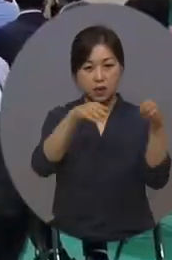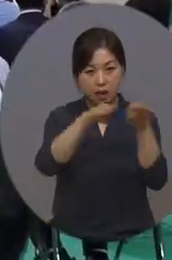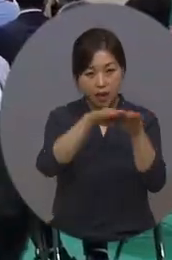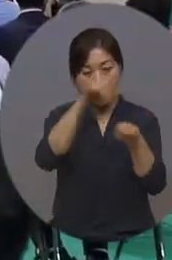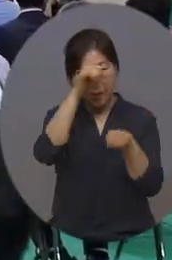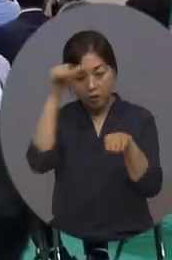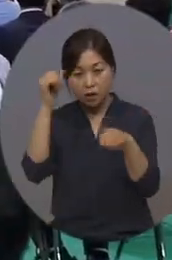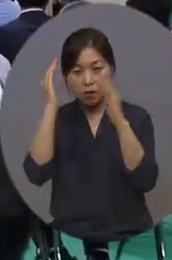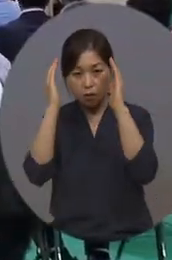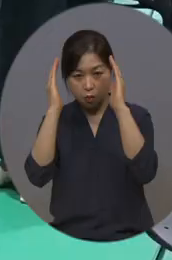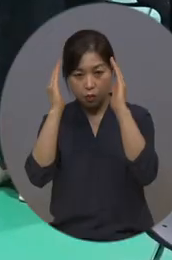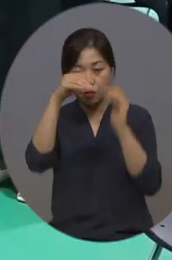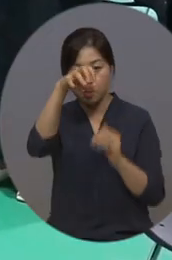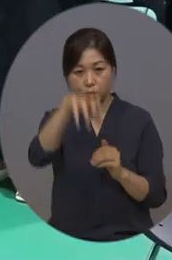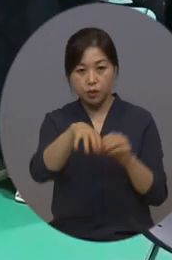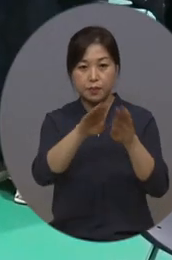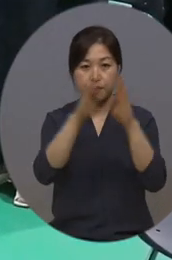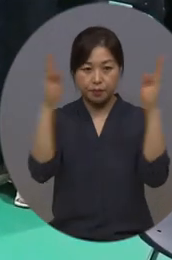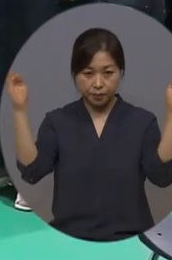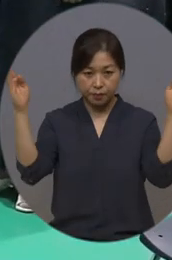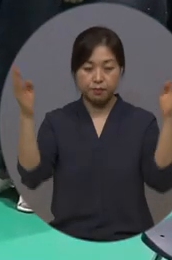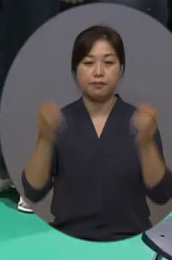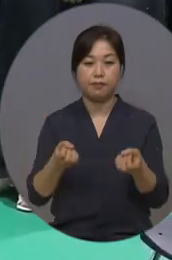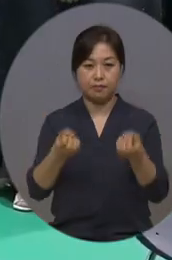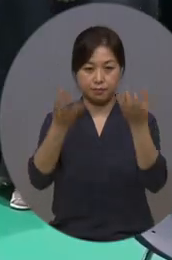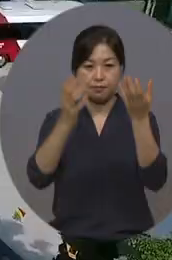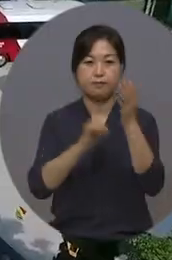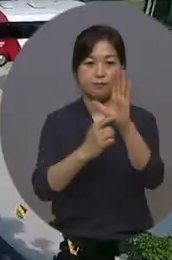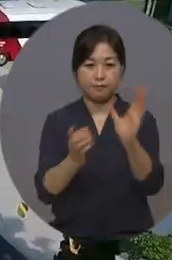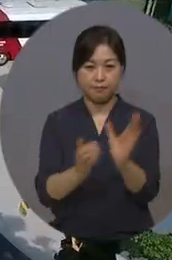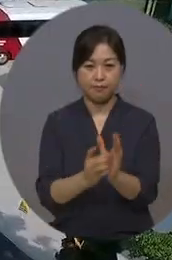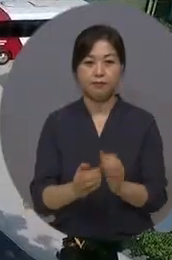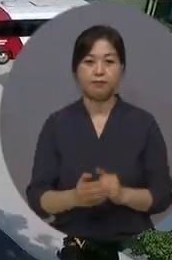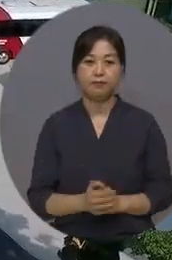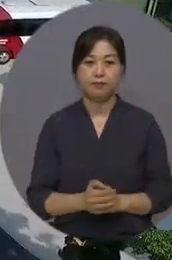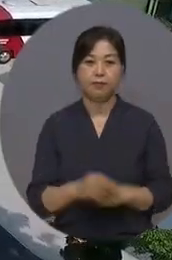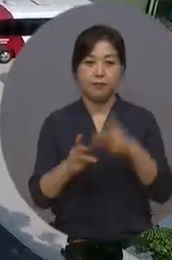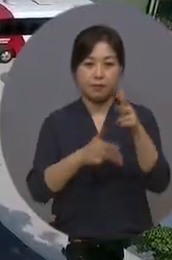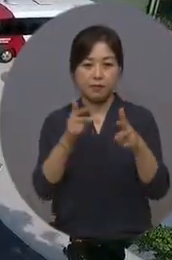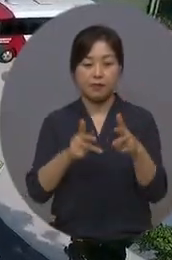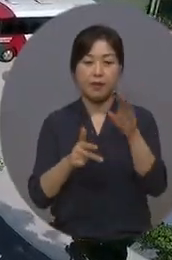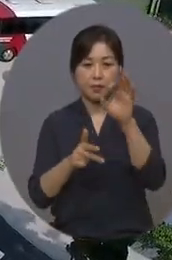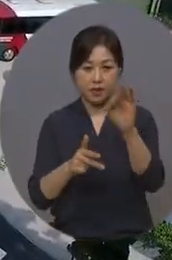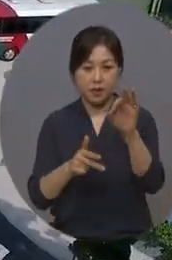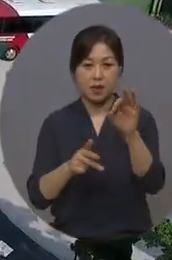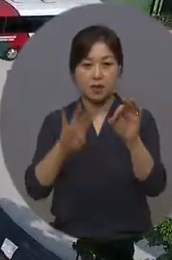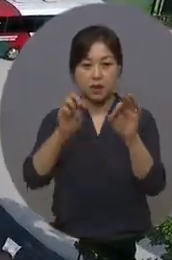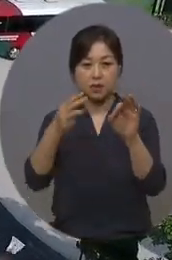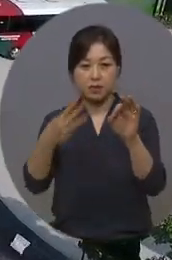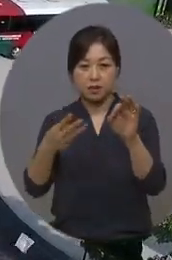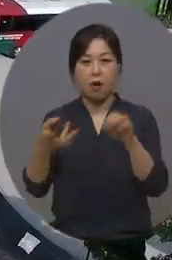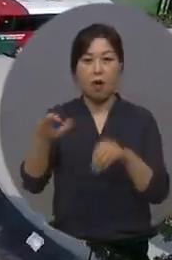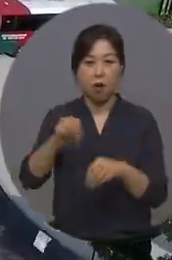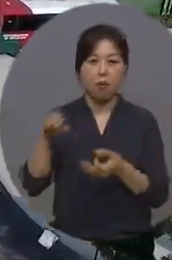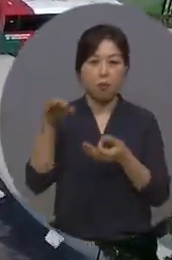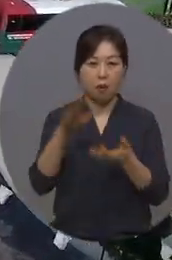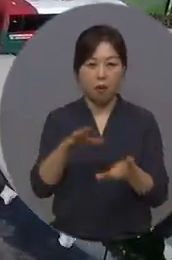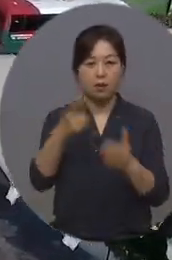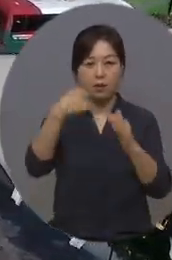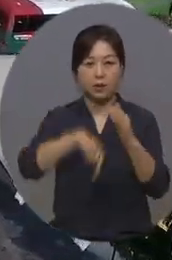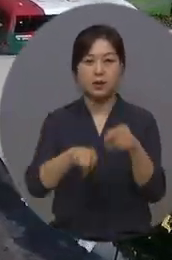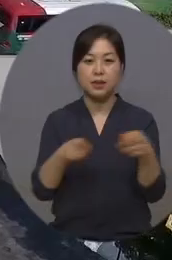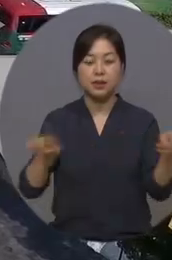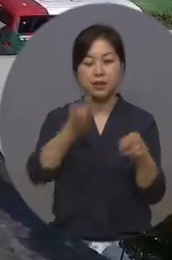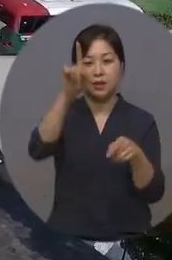평생 학습관을 마련하고 준공식을 가졌습니다. 사업비 43억 원을 들여 지하 1층, 지상